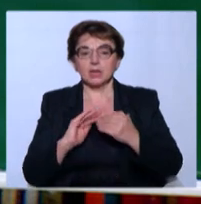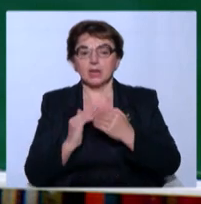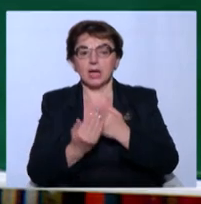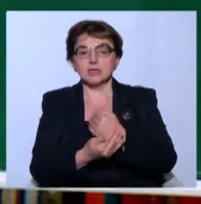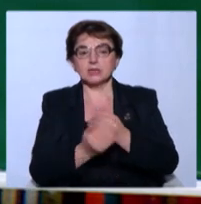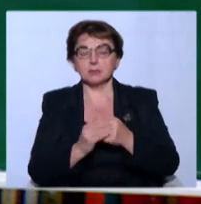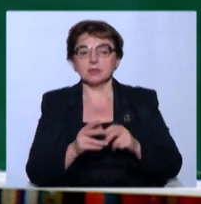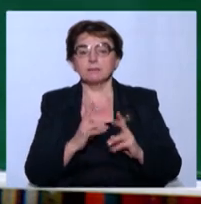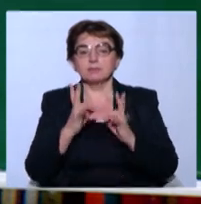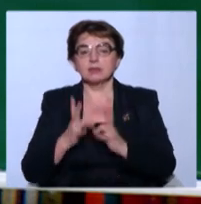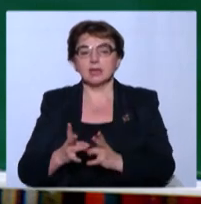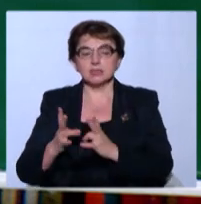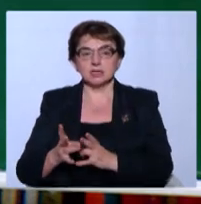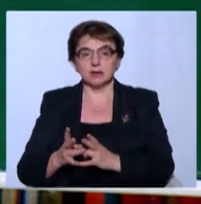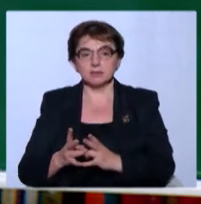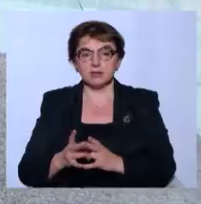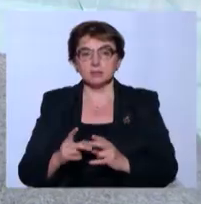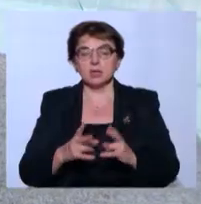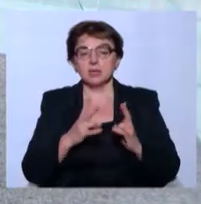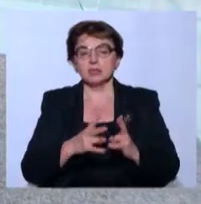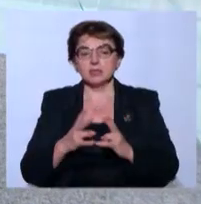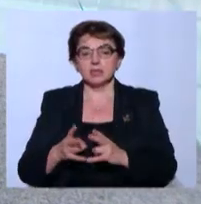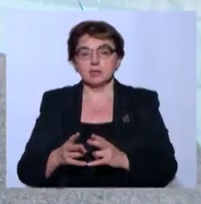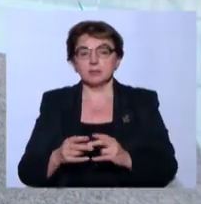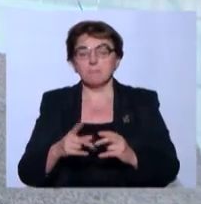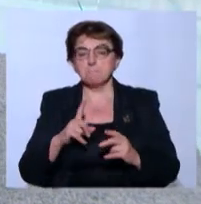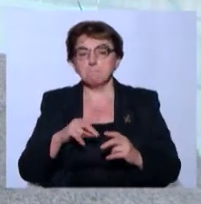გარსებს დაზიანებისაგან, რის დაზიანებისაგან,